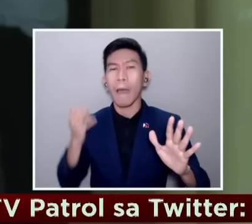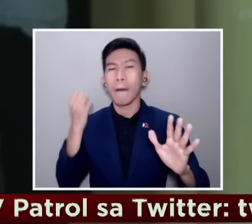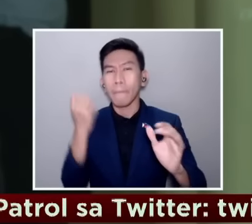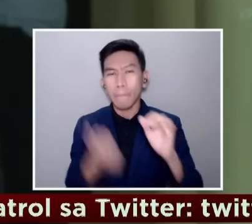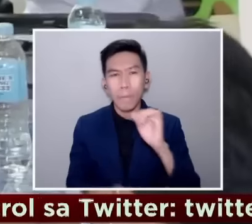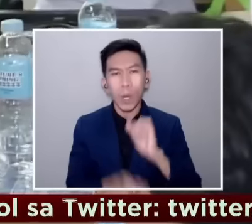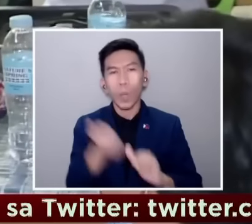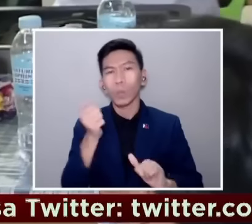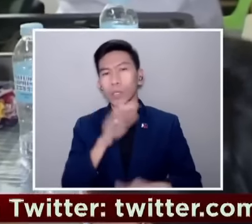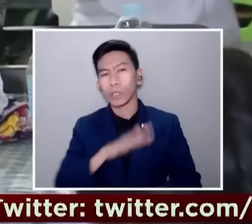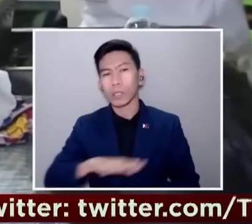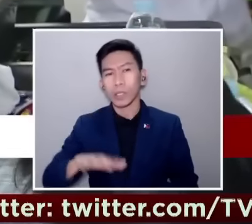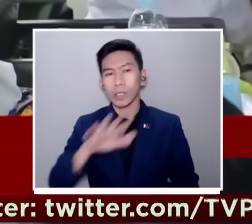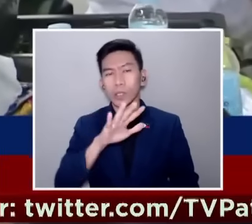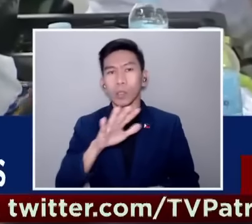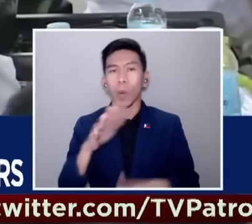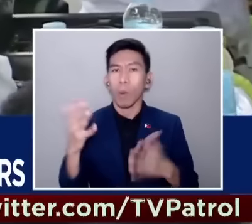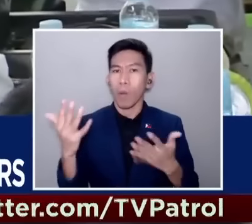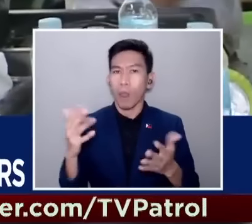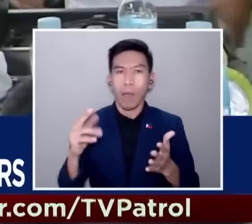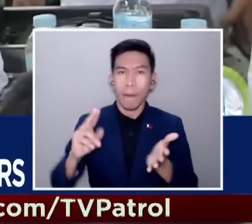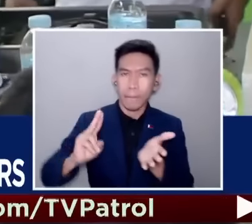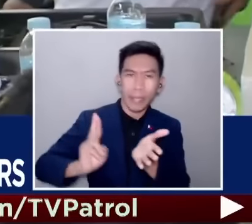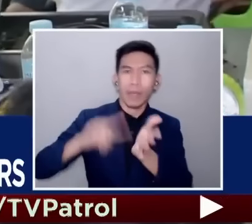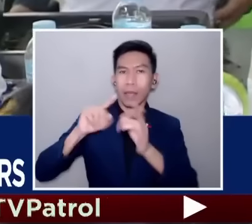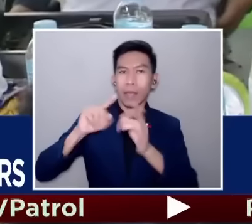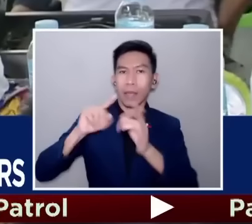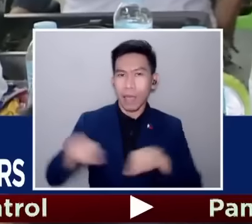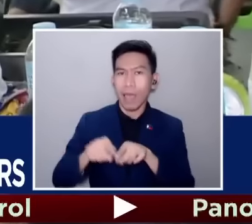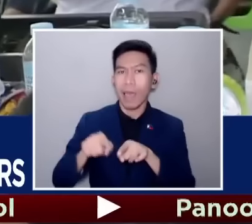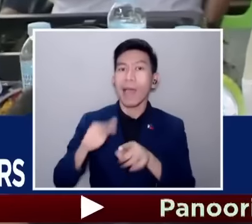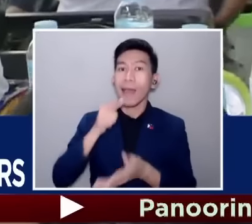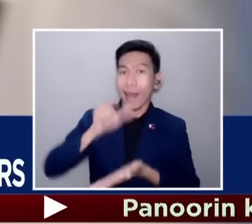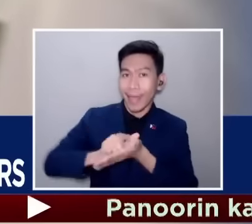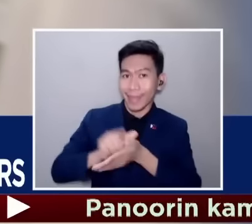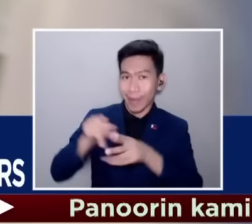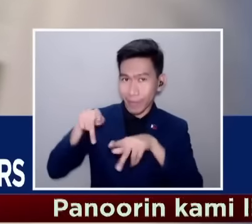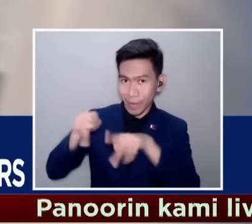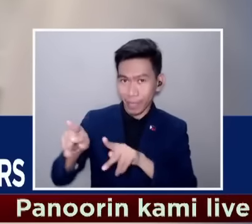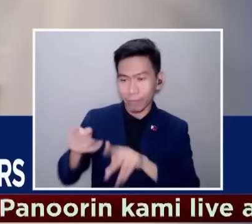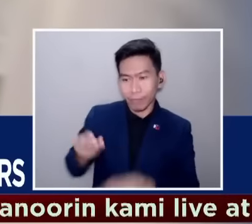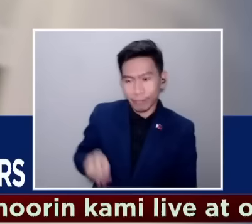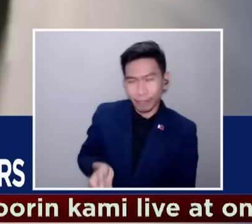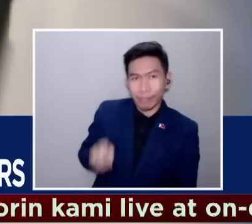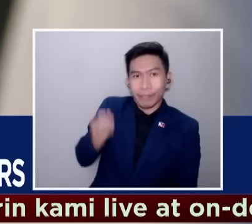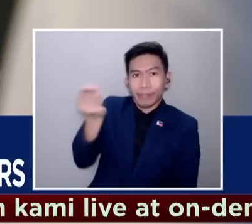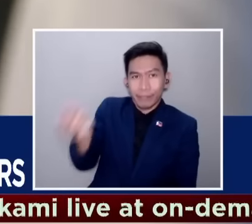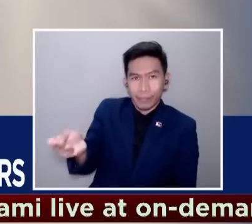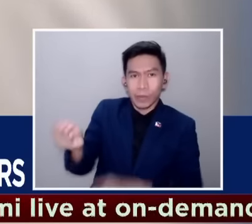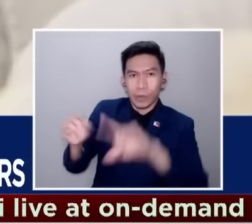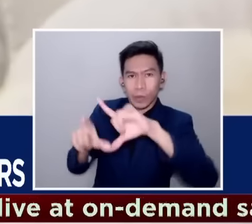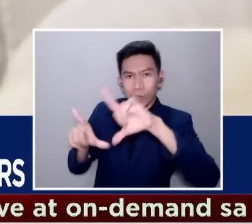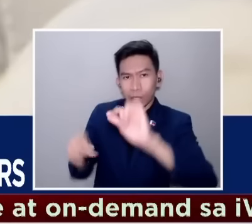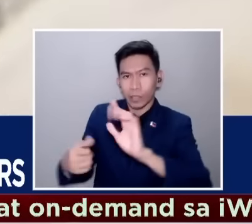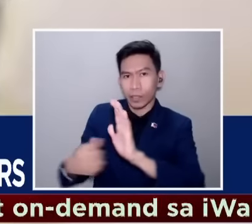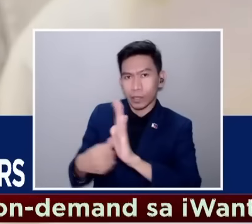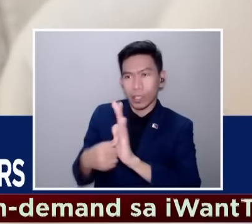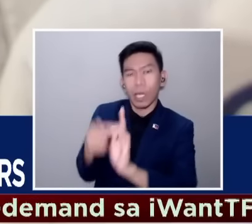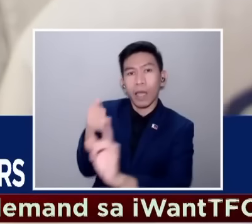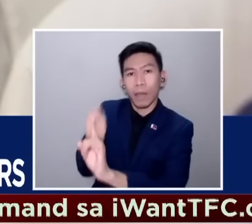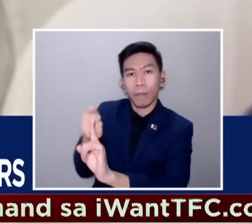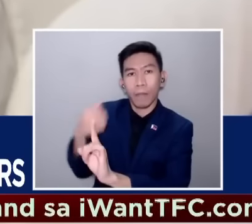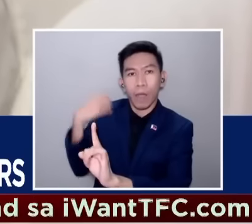ang hindi pumirma ng waiver. Ibig sabihin, hindi sila pumapayag na yung mga miyembro ng electoral board